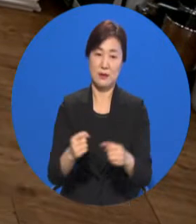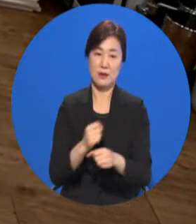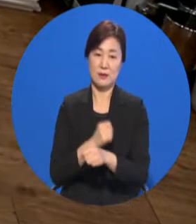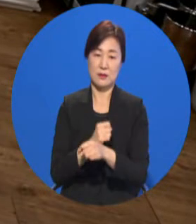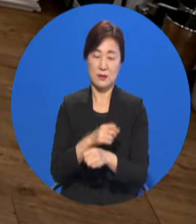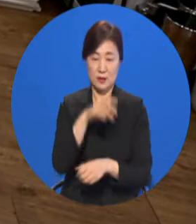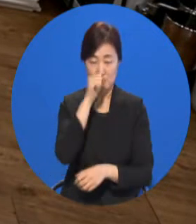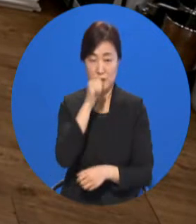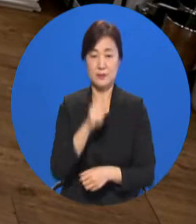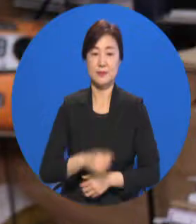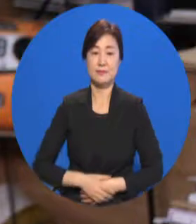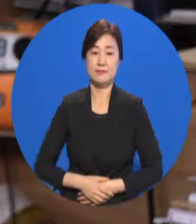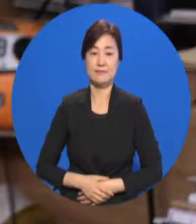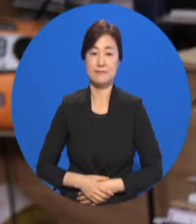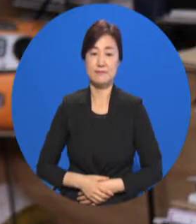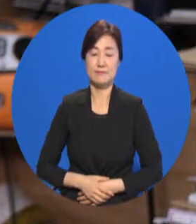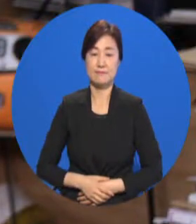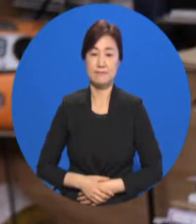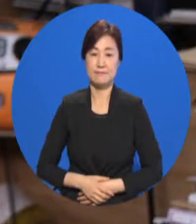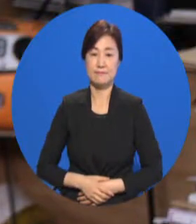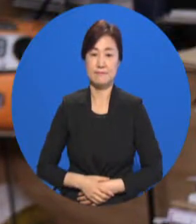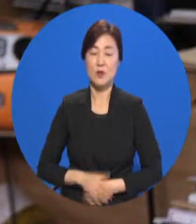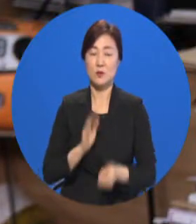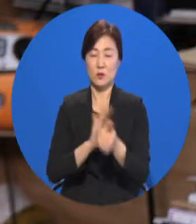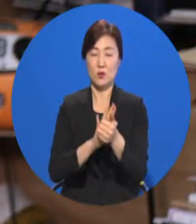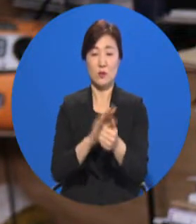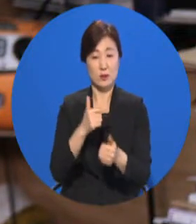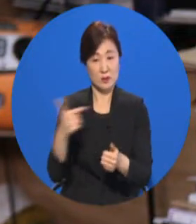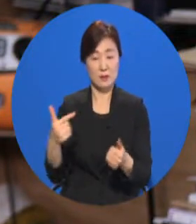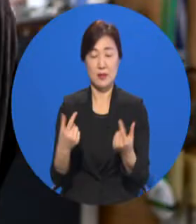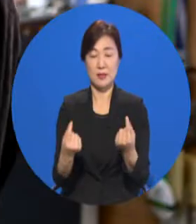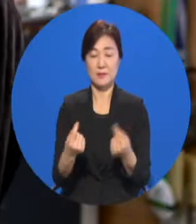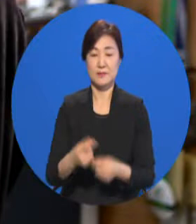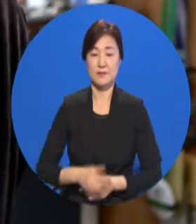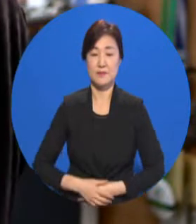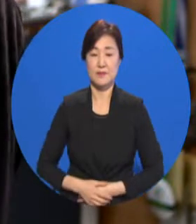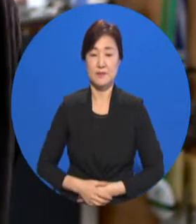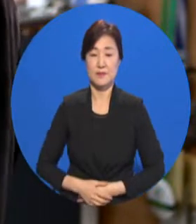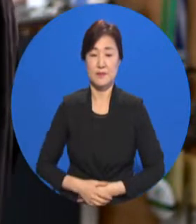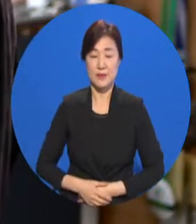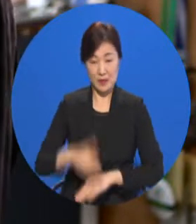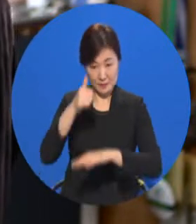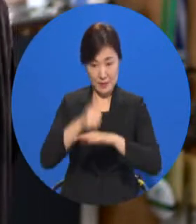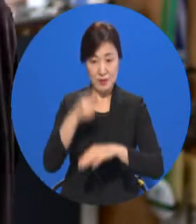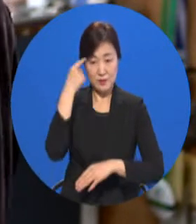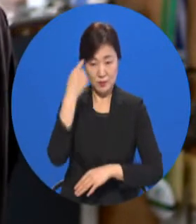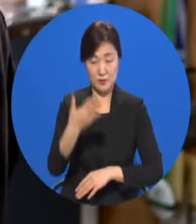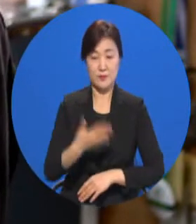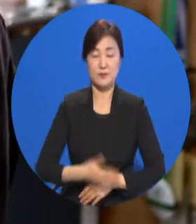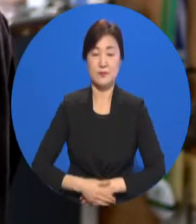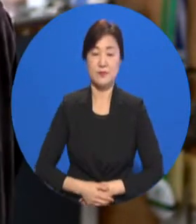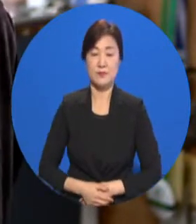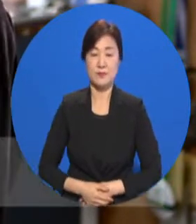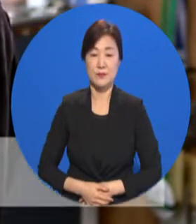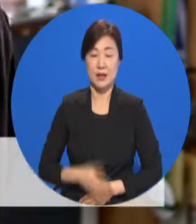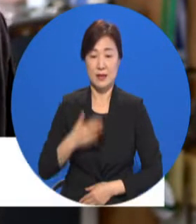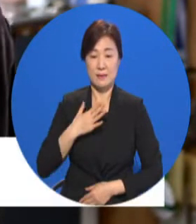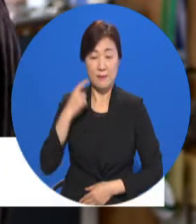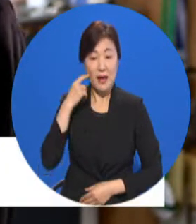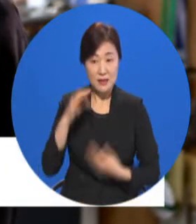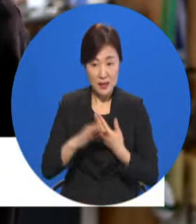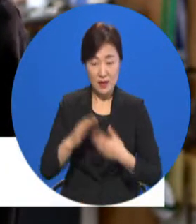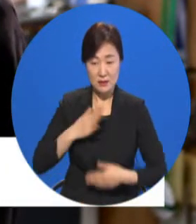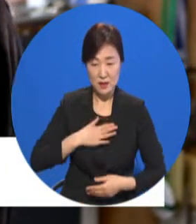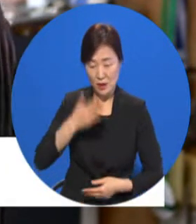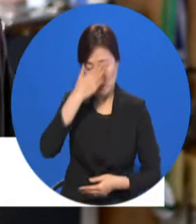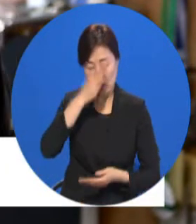면역이 아니라 하더라도 그런 부분들이 더 도움이 될 것 같습니다. 마지막 질문인데요. 만약에 내가 좀 열도